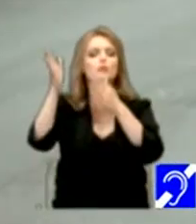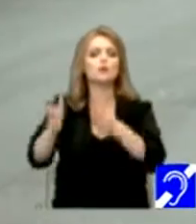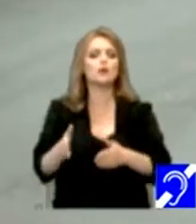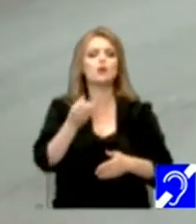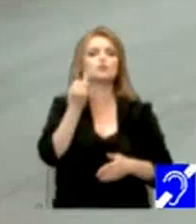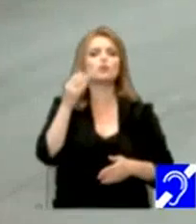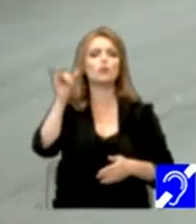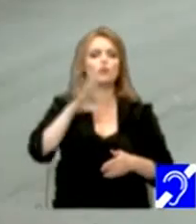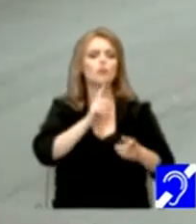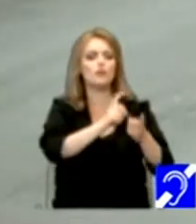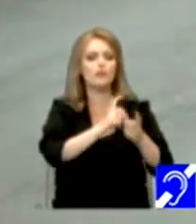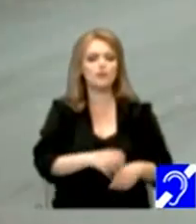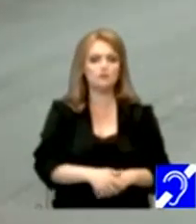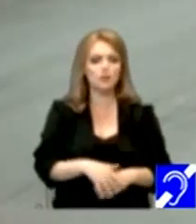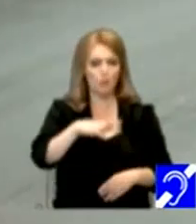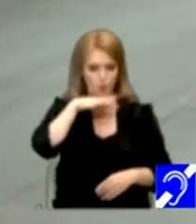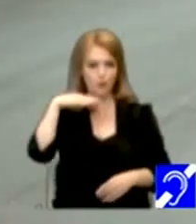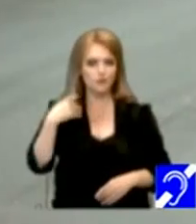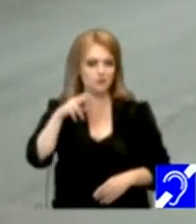dus? Multe.